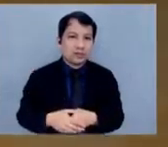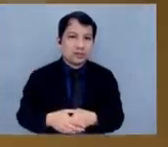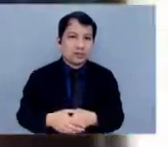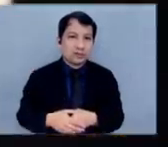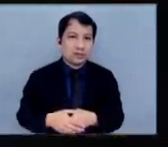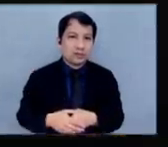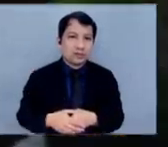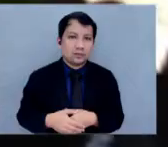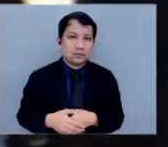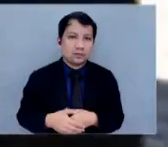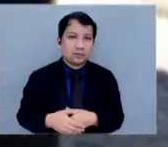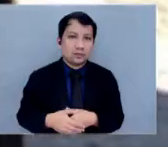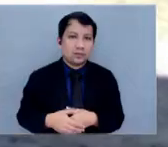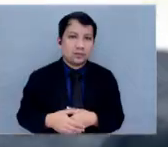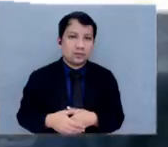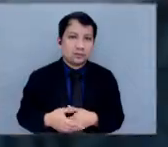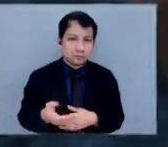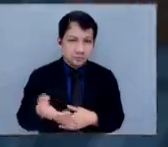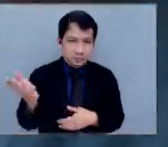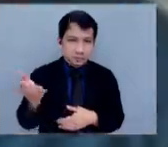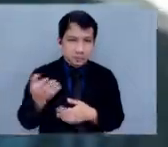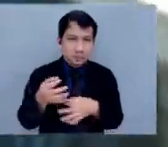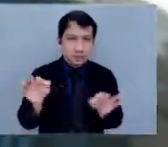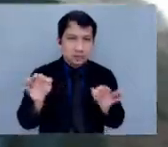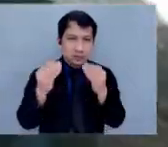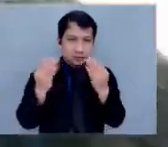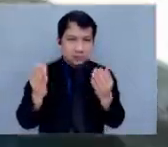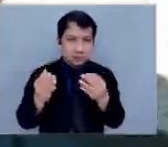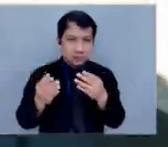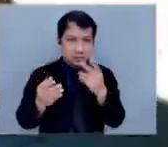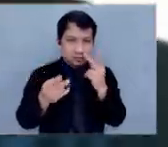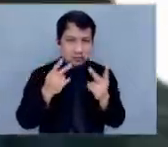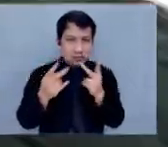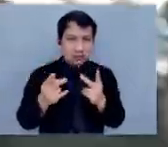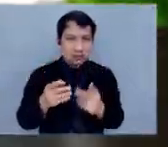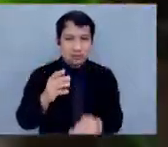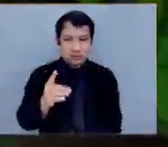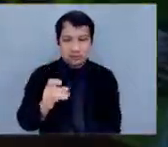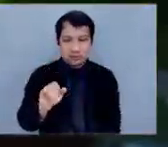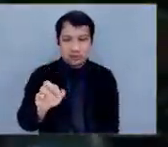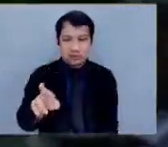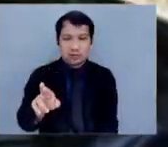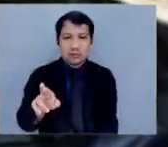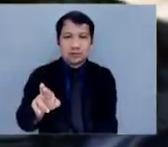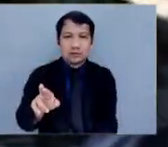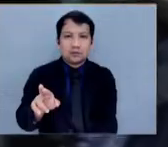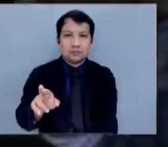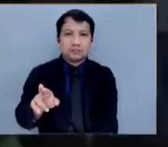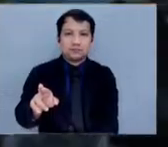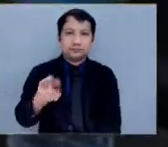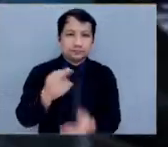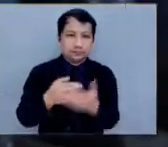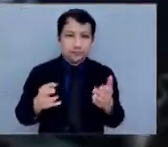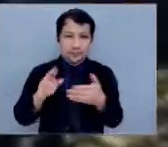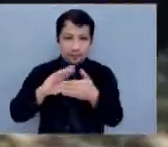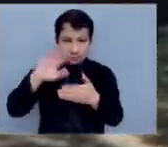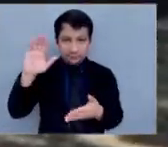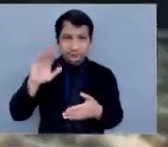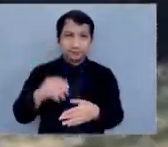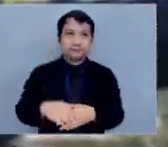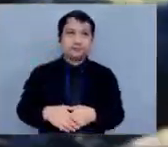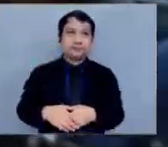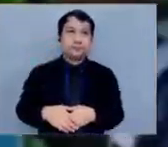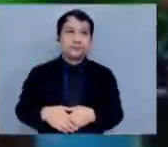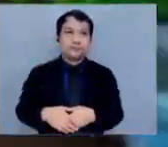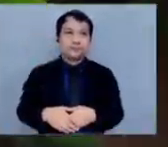nakawalan ko na guys. Matapos ang insidente, binisita ng mga tauhan ng Department of Environment and Natural Resources ang vlogger. Guys, naada rin